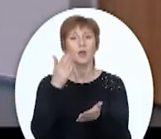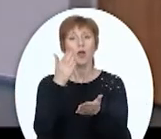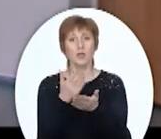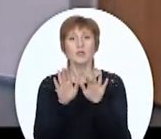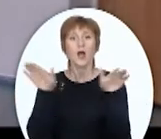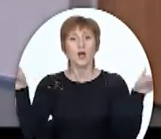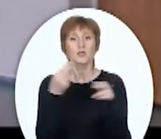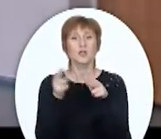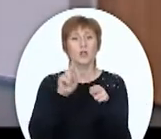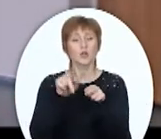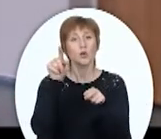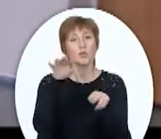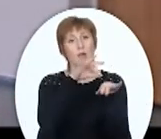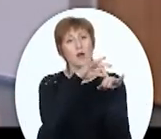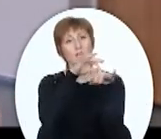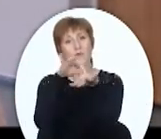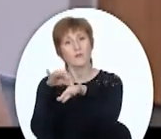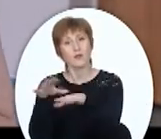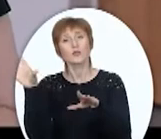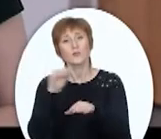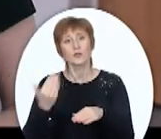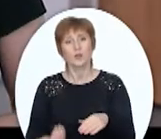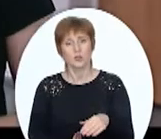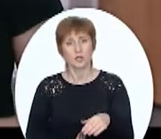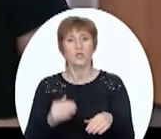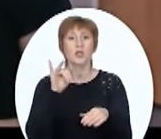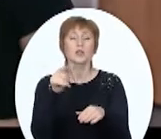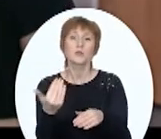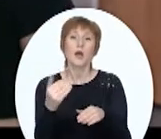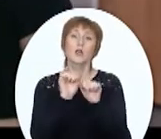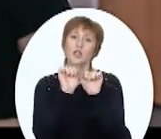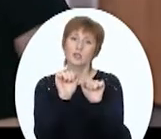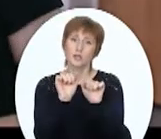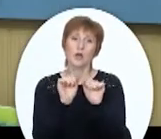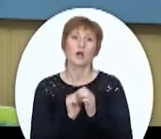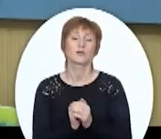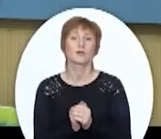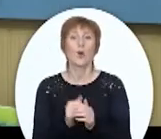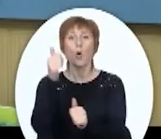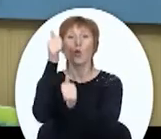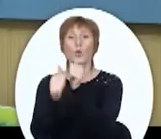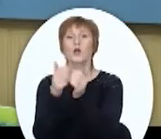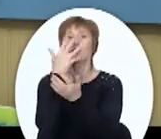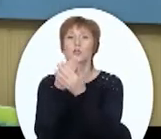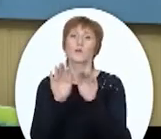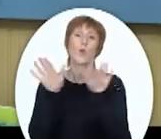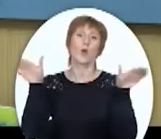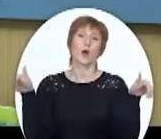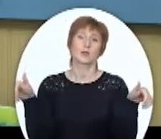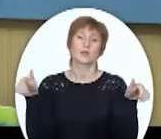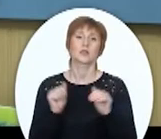Есть ангелы, которые тебя ведут на протяжении всей твоей жизни, и они тебя защищают. У каждого свой